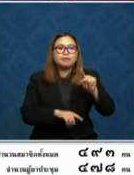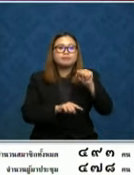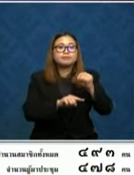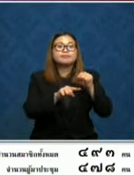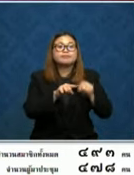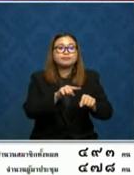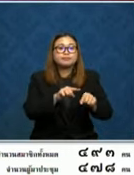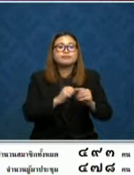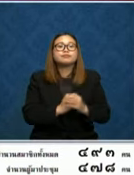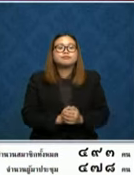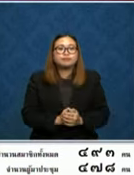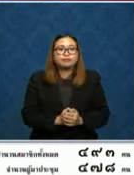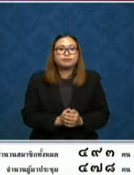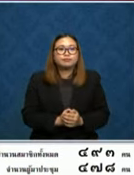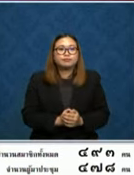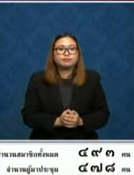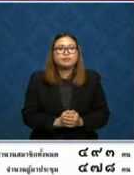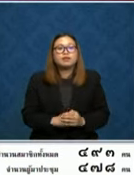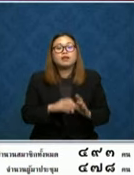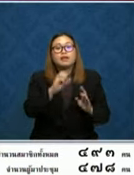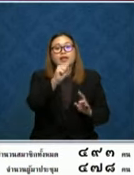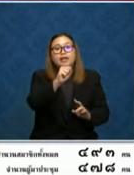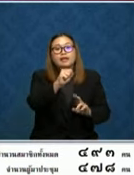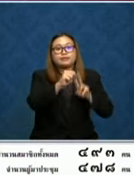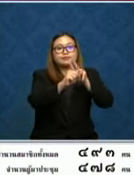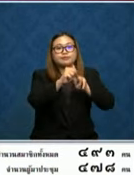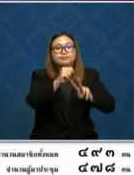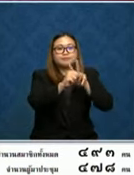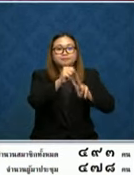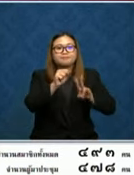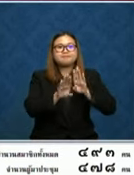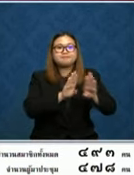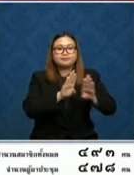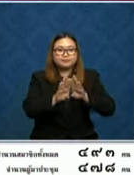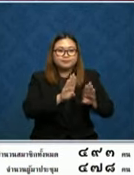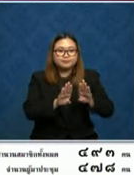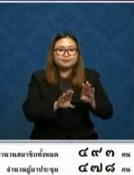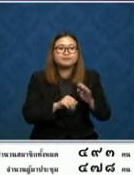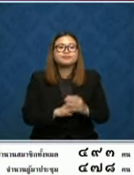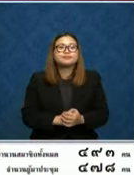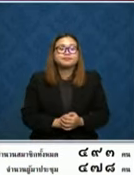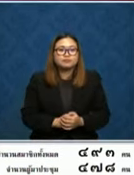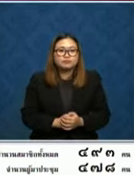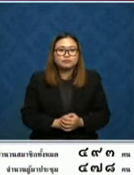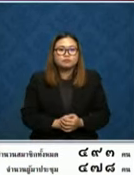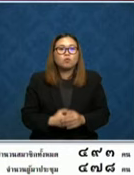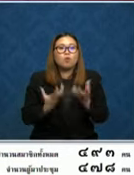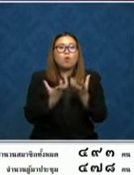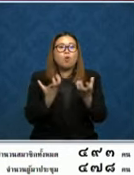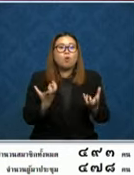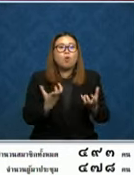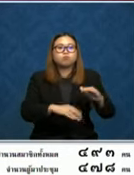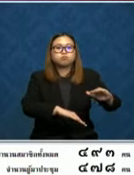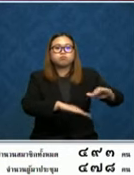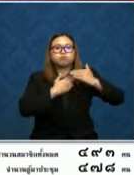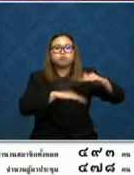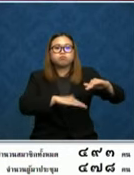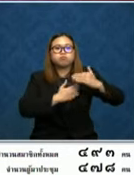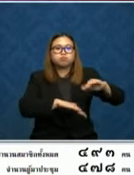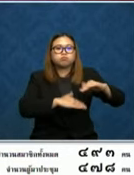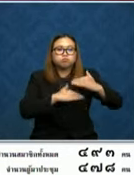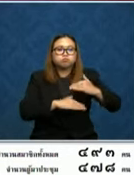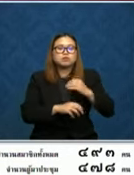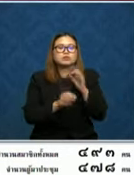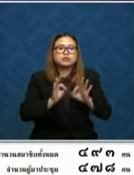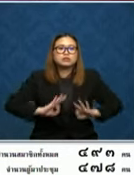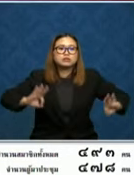ทียบกับดอลลาร์สหรัฐในปี2566ซึ่งทำให้ต้นทุนการนำเข้าวัสดุและบริการที่จำเป็นสำ